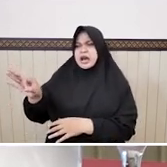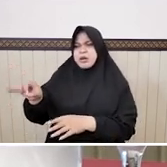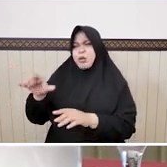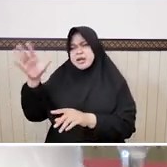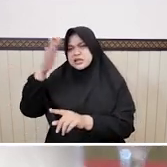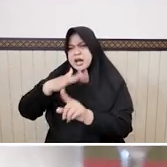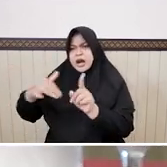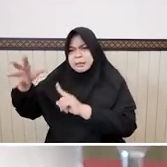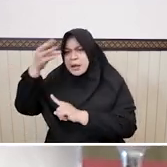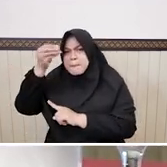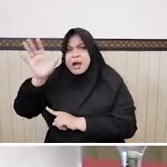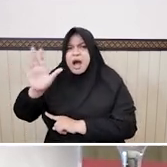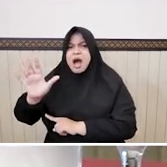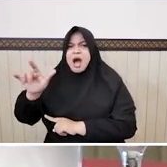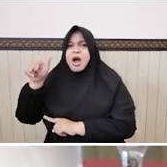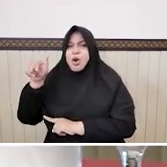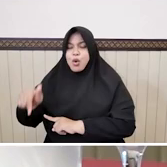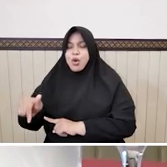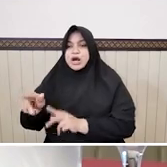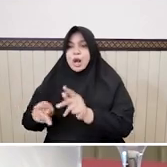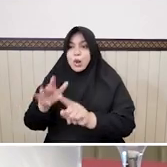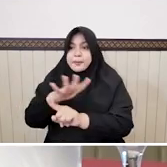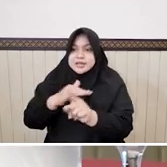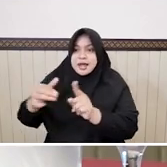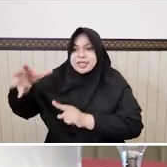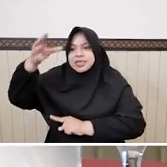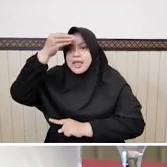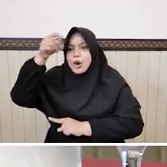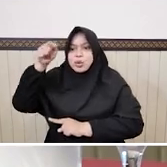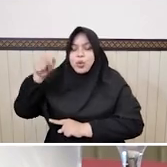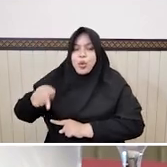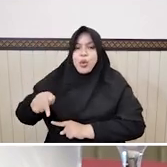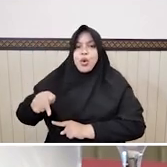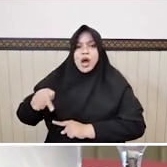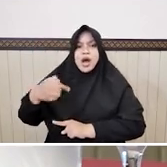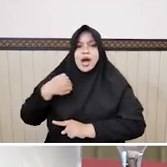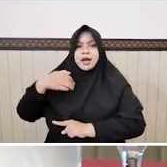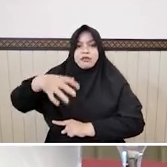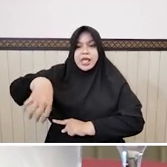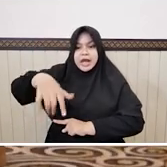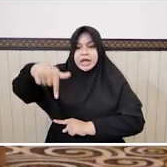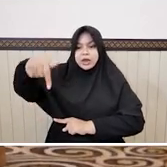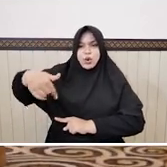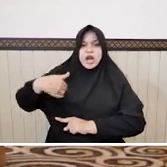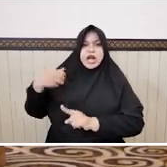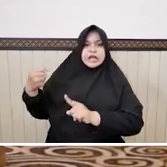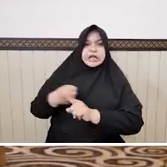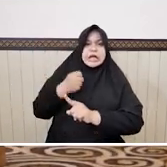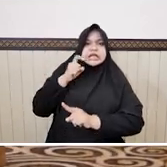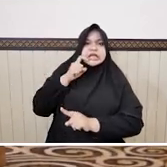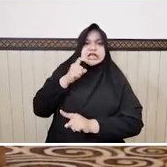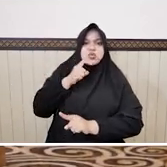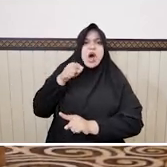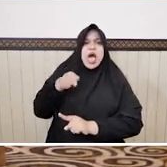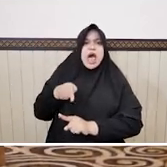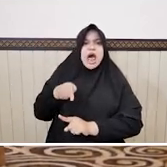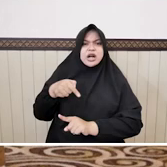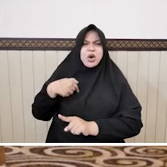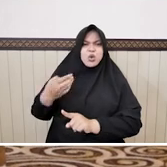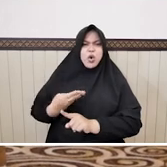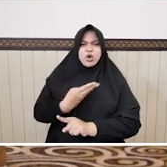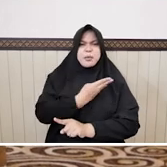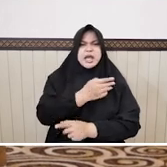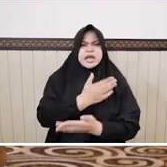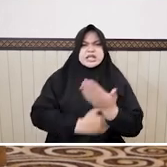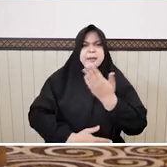juga Dian masyarakat bahwa di sebuah wilayah terkeras ansexual perutnya